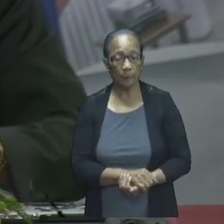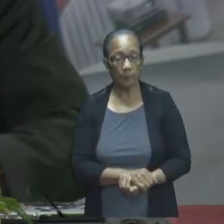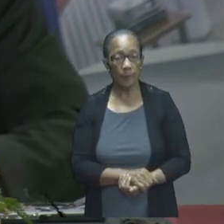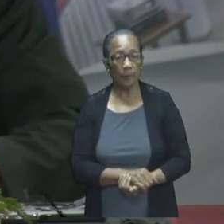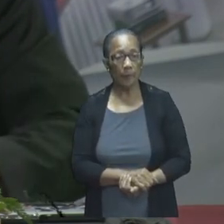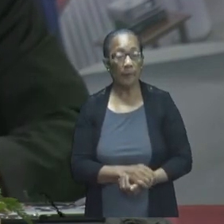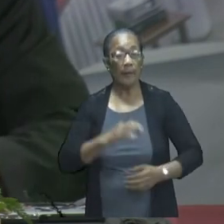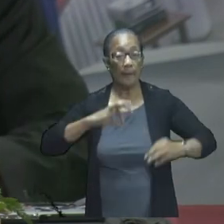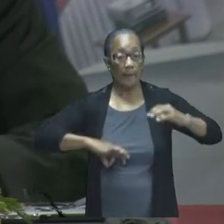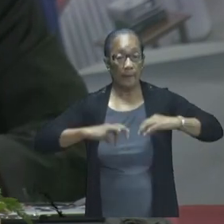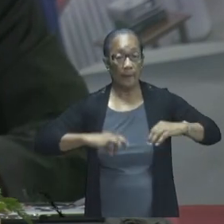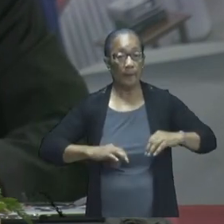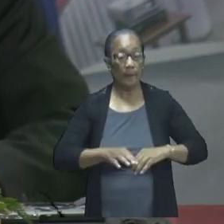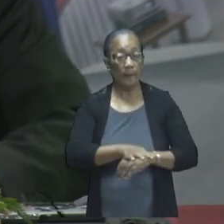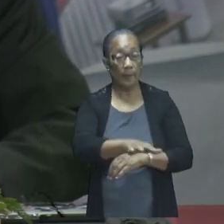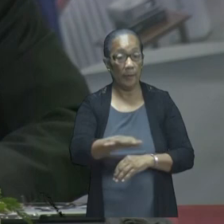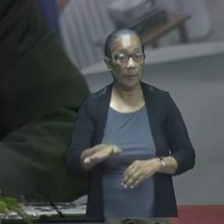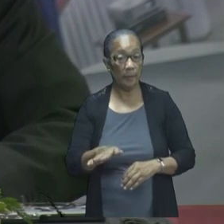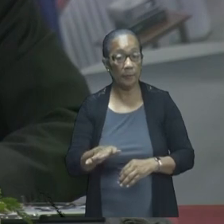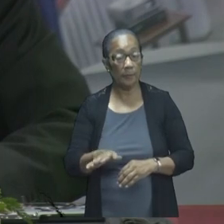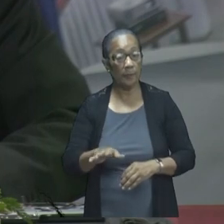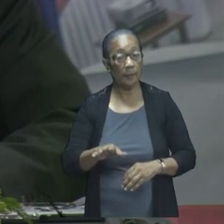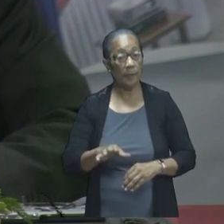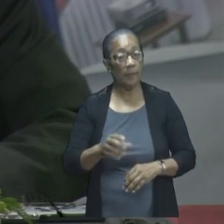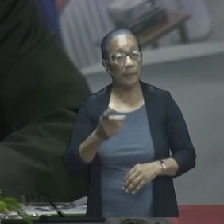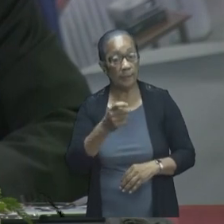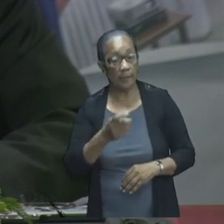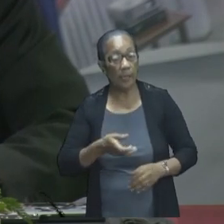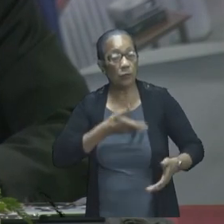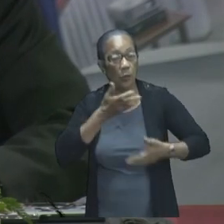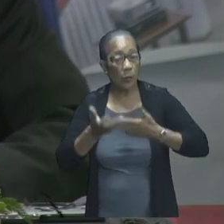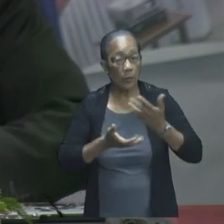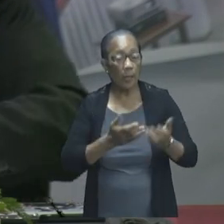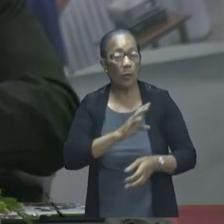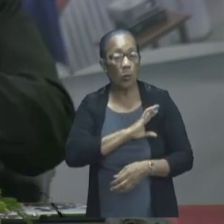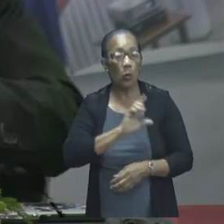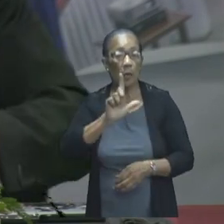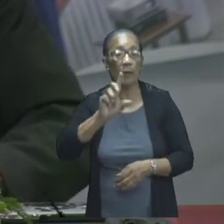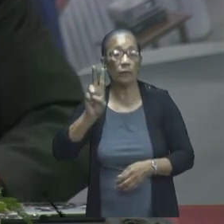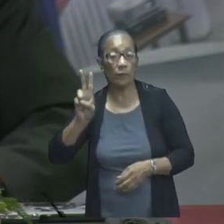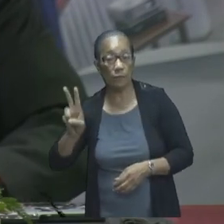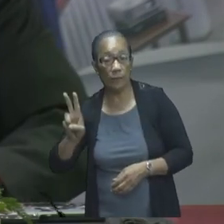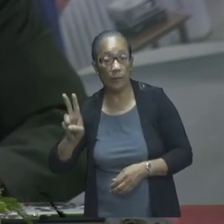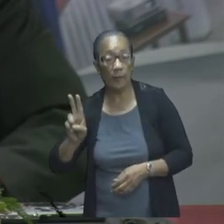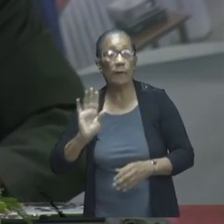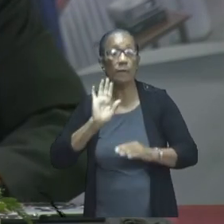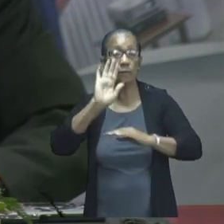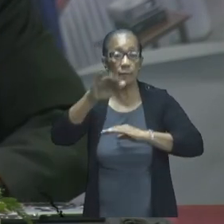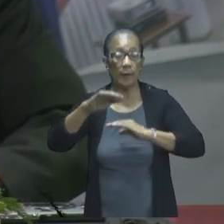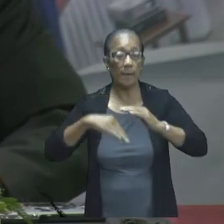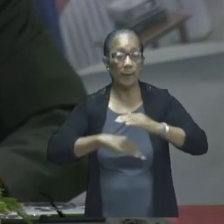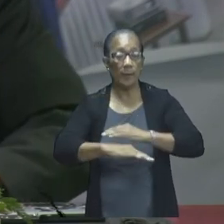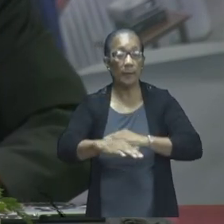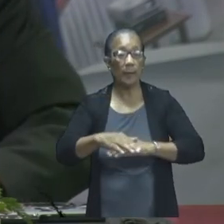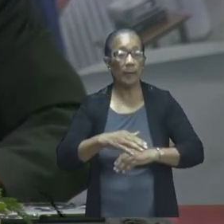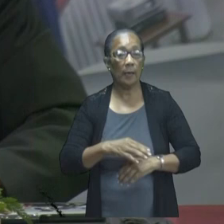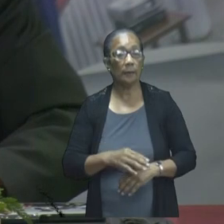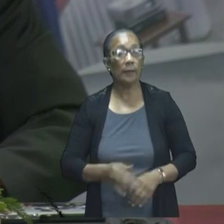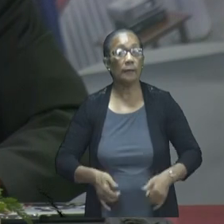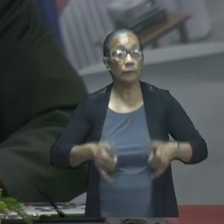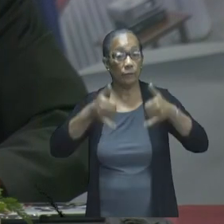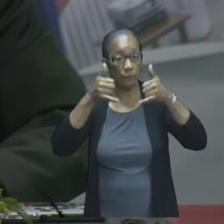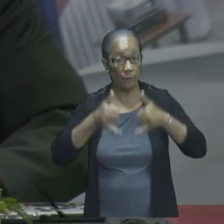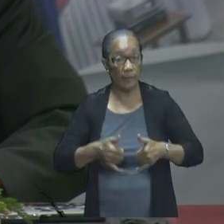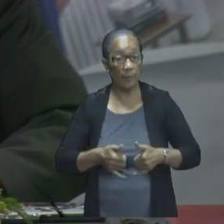middelste ik moest daar kan later verder gaan en lvv voor godin van binnenland ik weet dat veel wat voor goede en